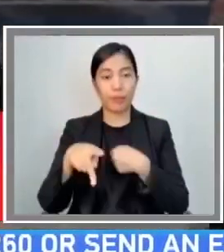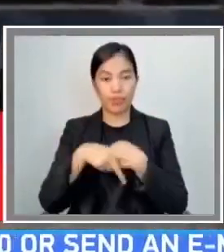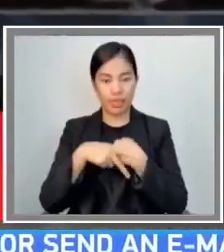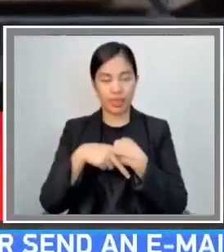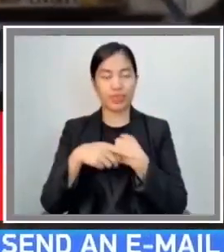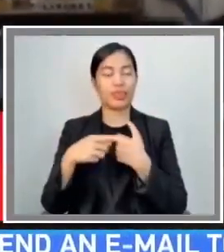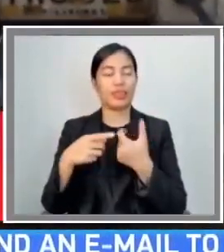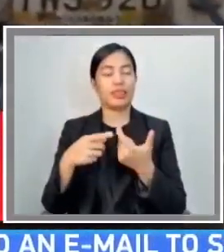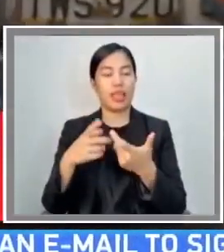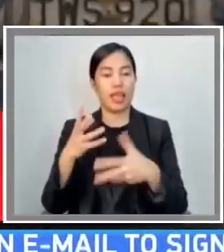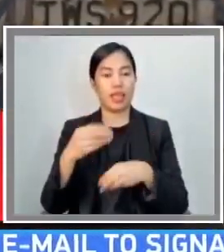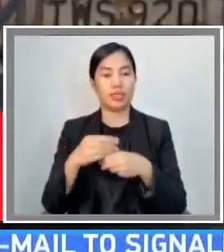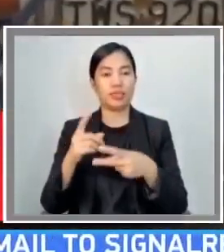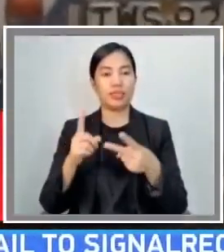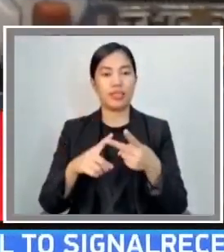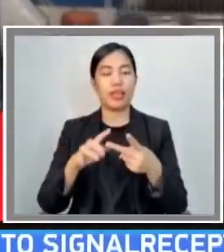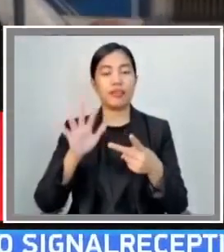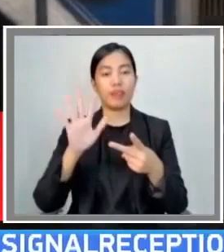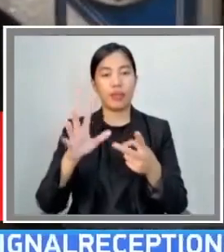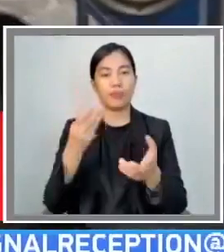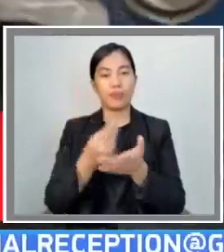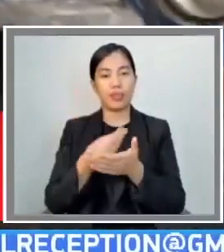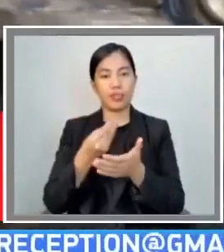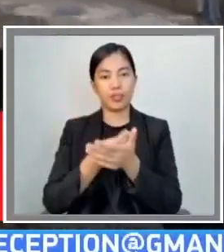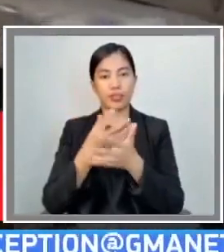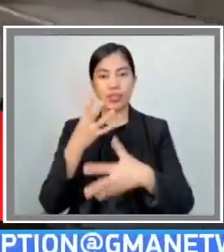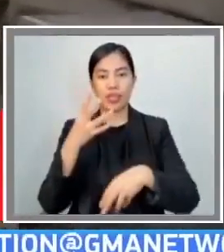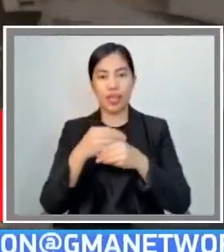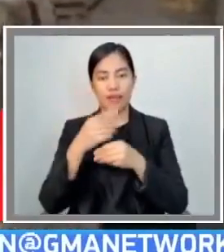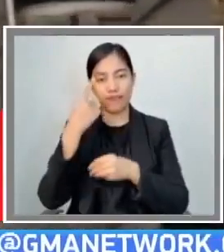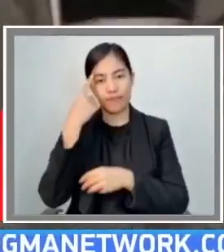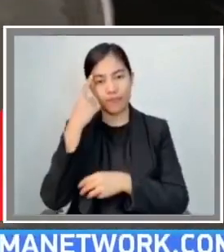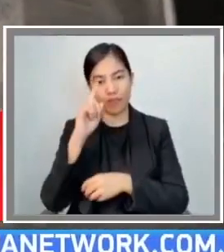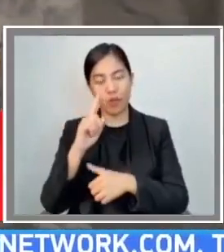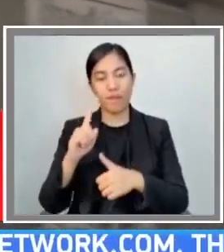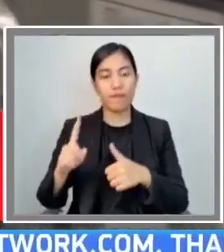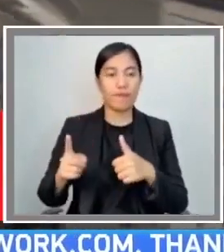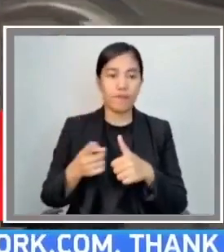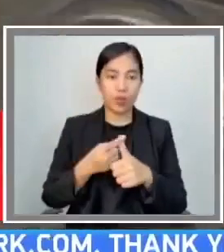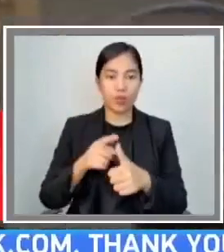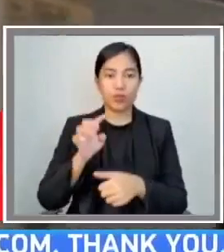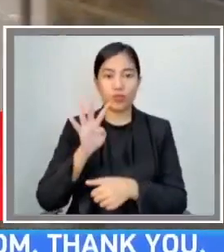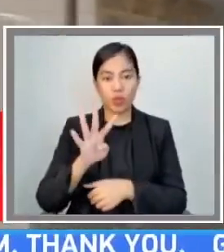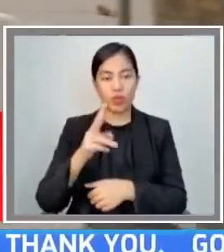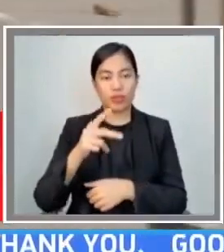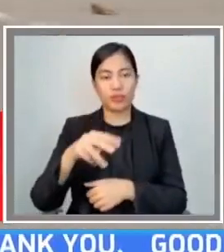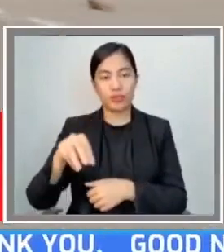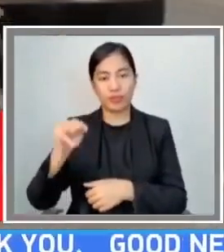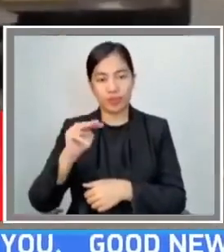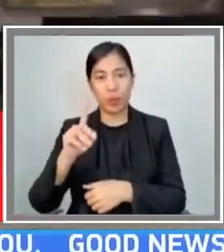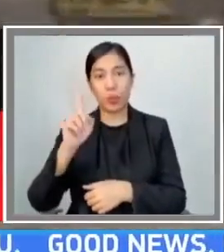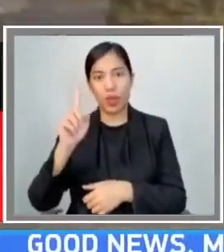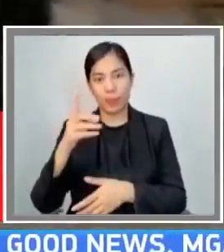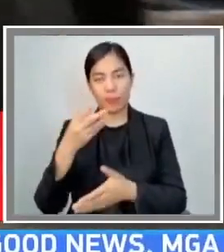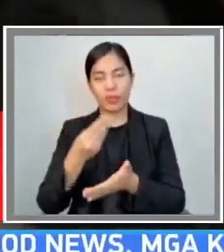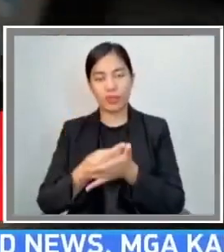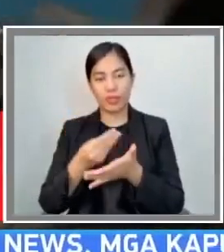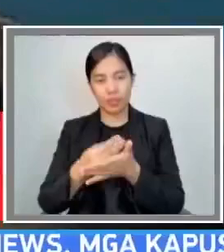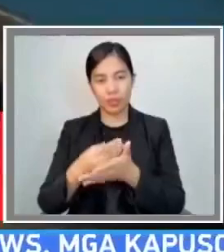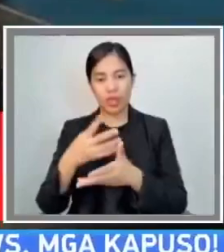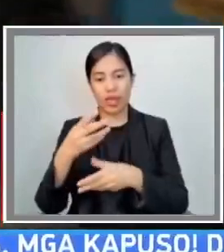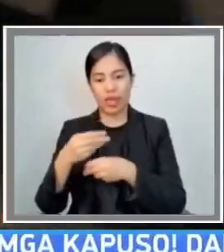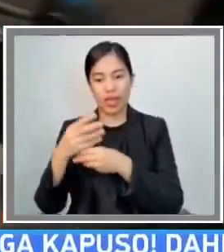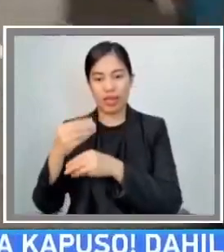naman, 5 pesos na dagdag sa unang 4 na kilometro at piso kada susunod na kilometro para po yan sa mga